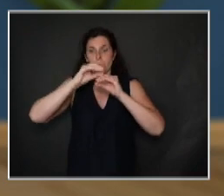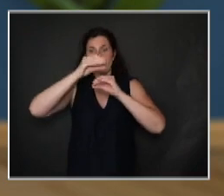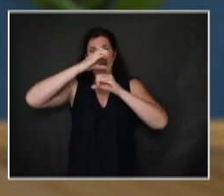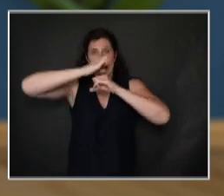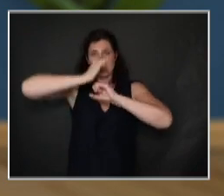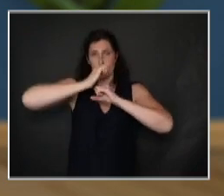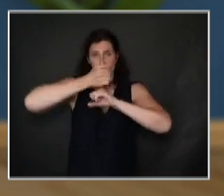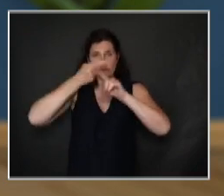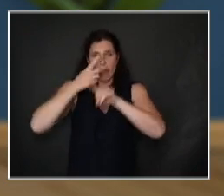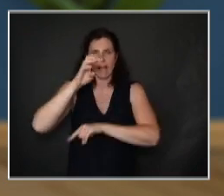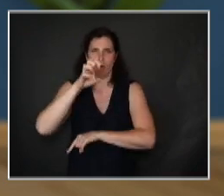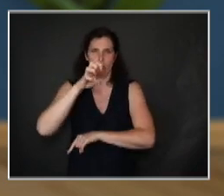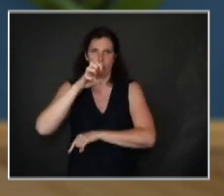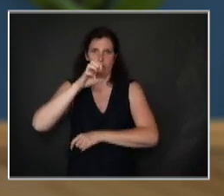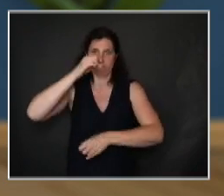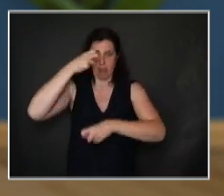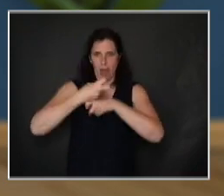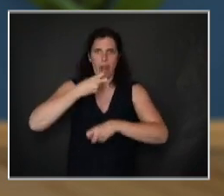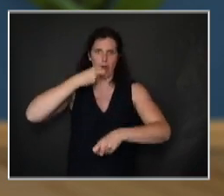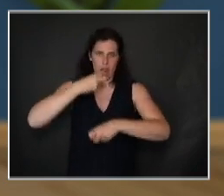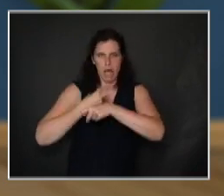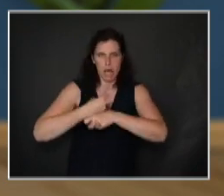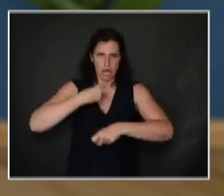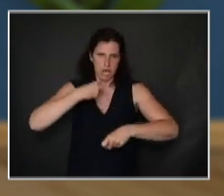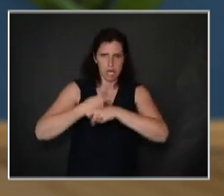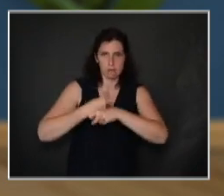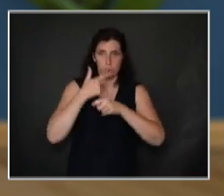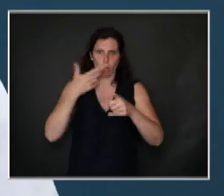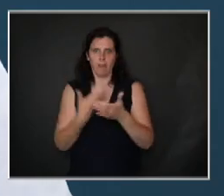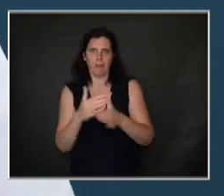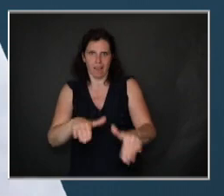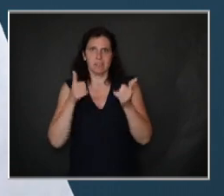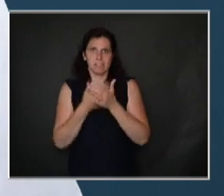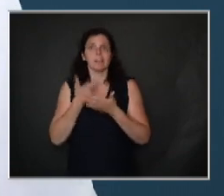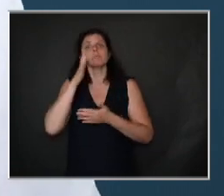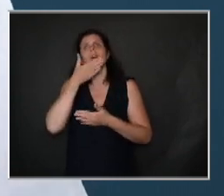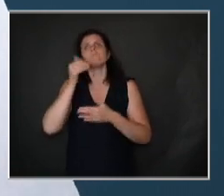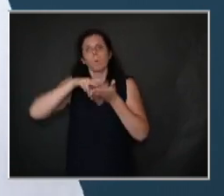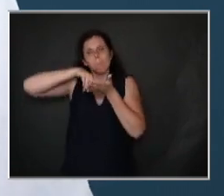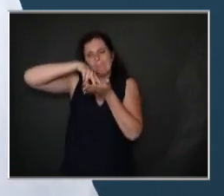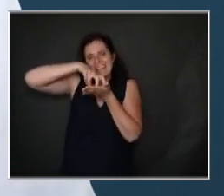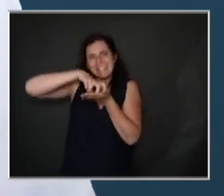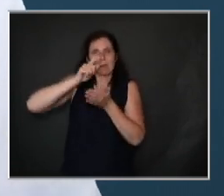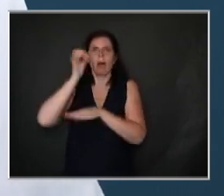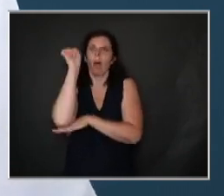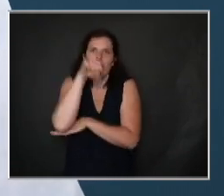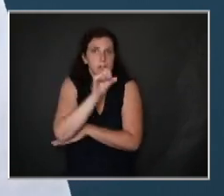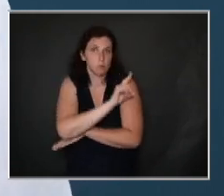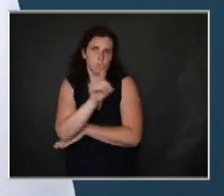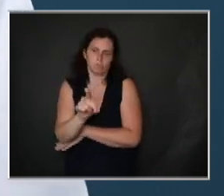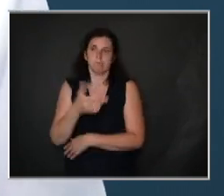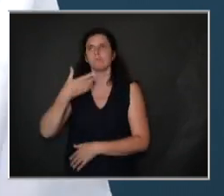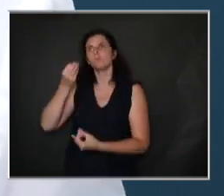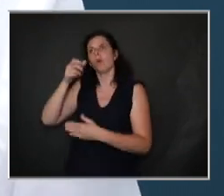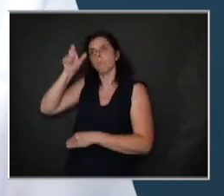Et ça fait un peu casse-noisette, quoi. Donc c'est à éviter. C'est pour ça qu'on dit toujours « pliez plutôt vos genoux que de penchez-vous en avant ». Alors les gens me